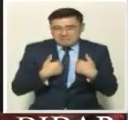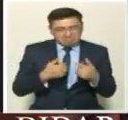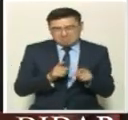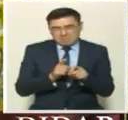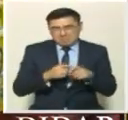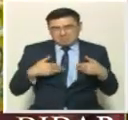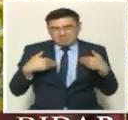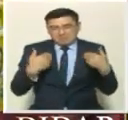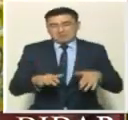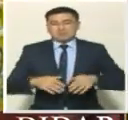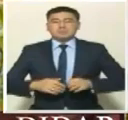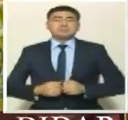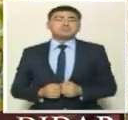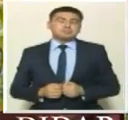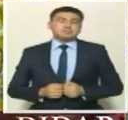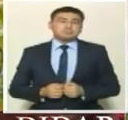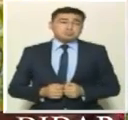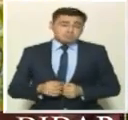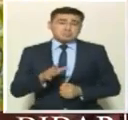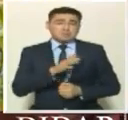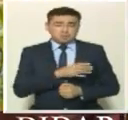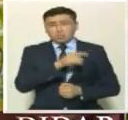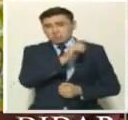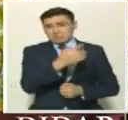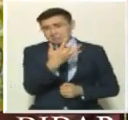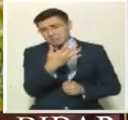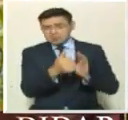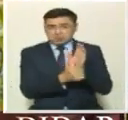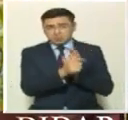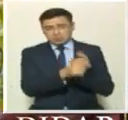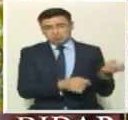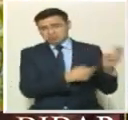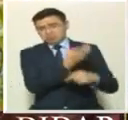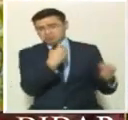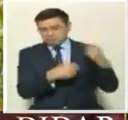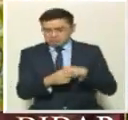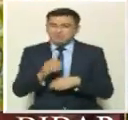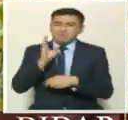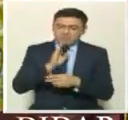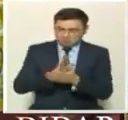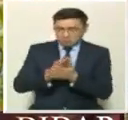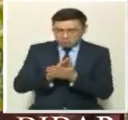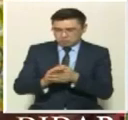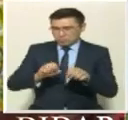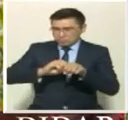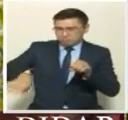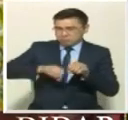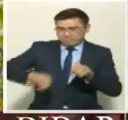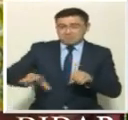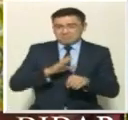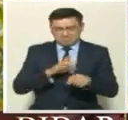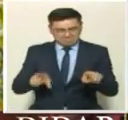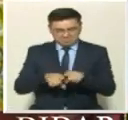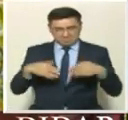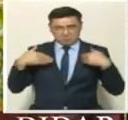тұрғындар. Бұрындары келіп 5-6 сантехник келіп бәрін ашып суымыз ашып беретін еді. Ол да жоқ. Қарап тұрсаңыз да. Биыл кеше